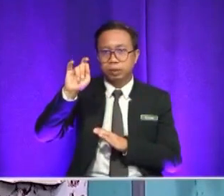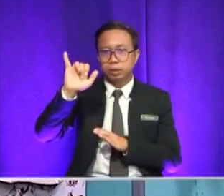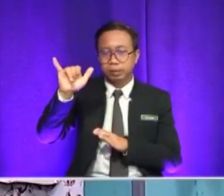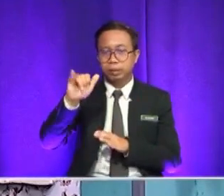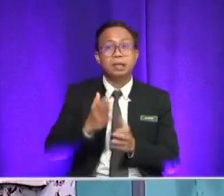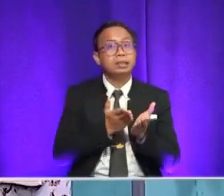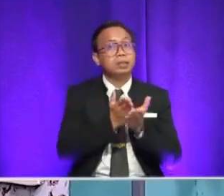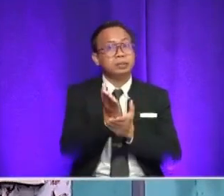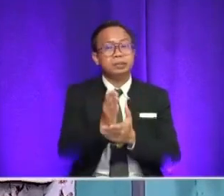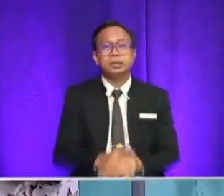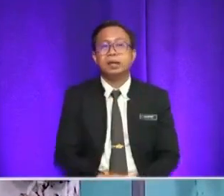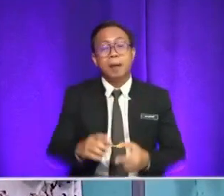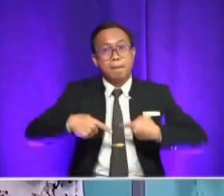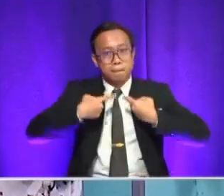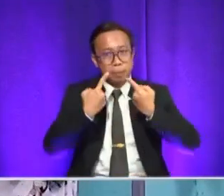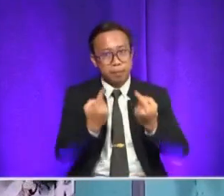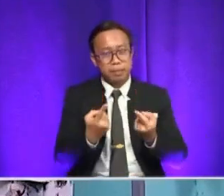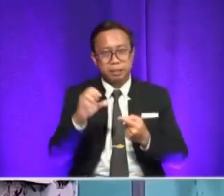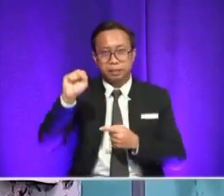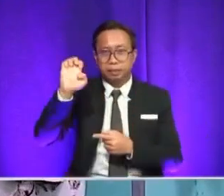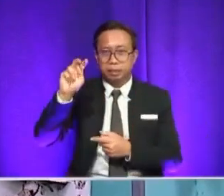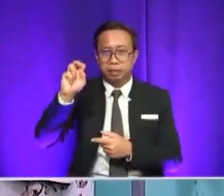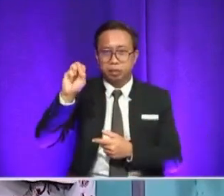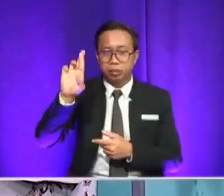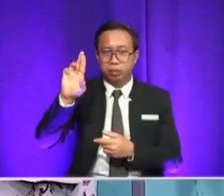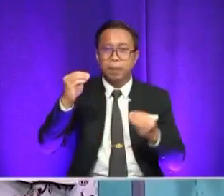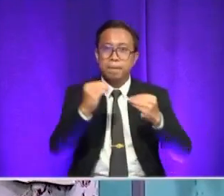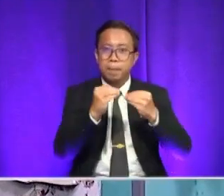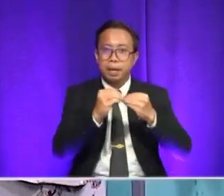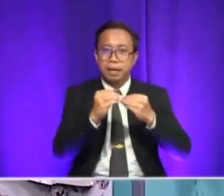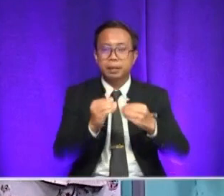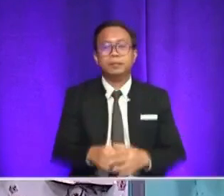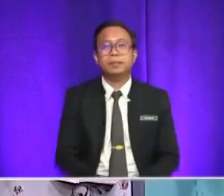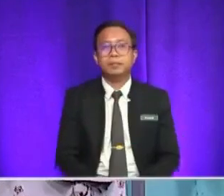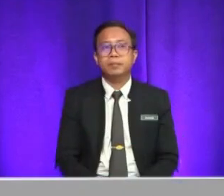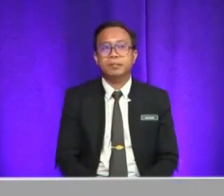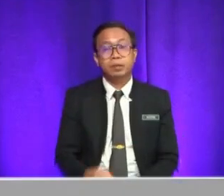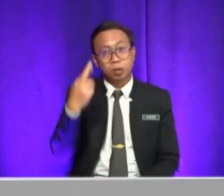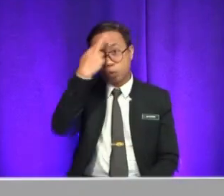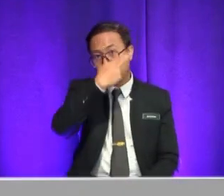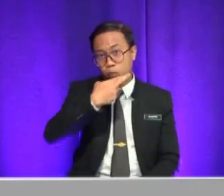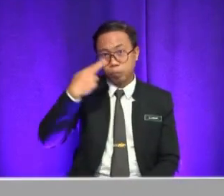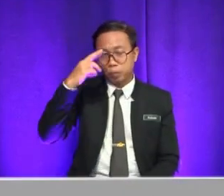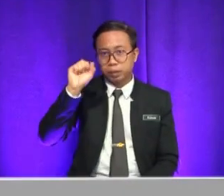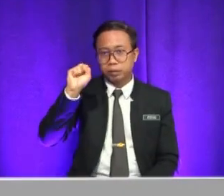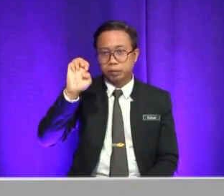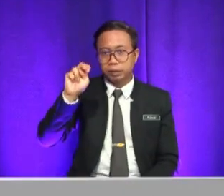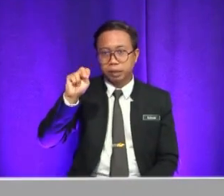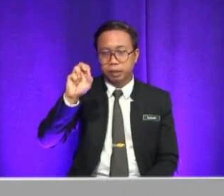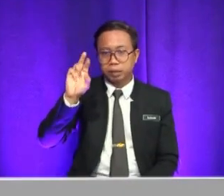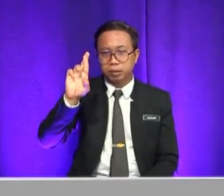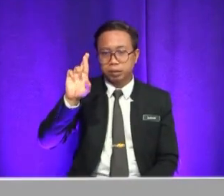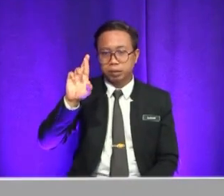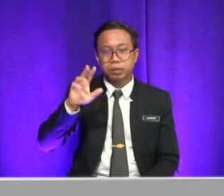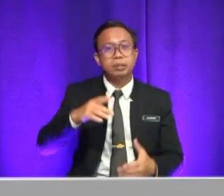Okey, seterusnya kita pergi kepada sensor magnet. Okey, ini adalah rupa sensor magnet. Okey, dan